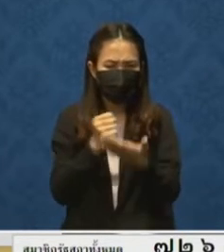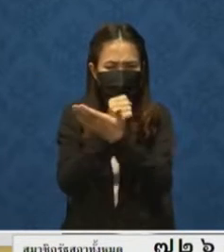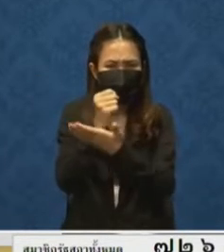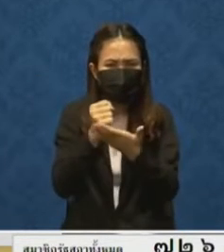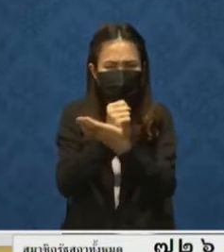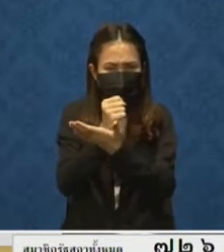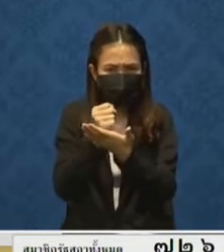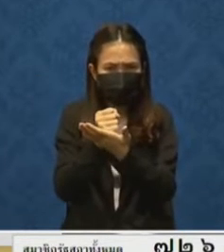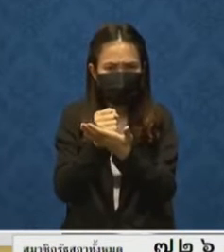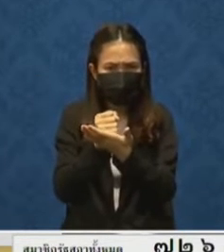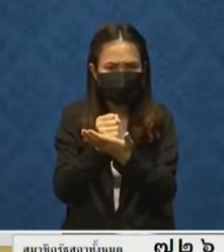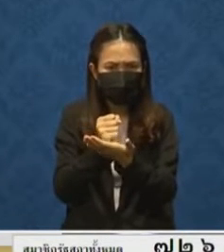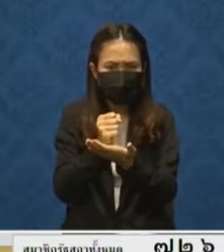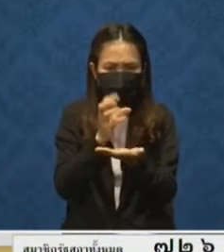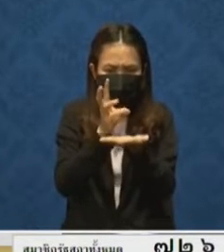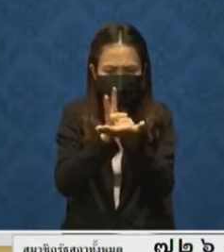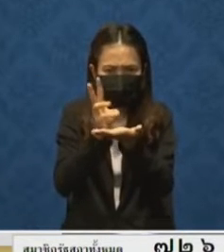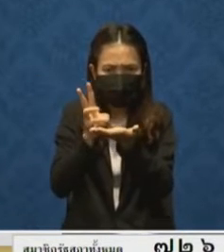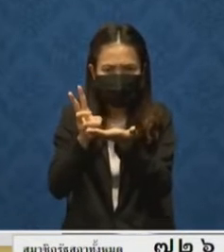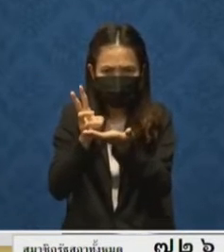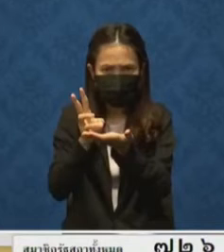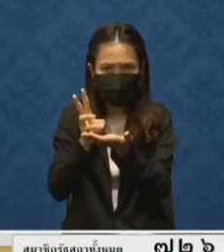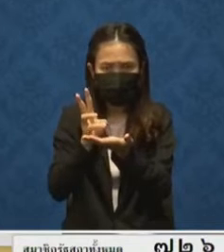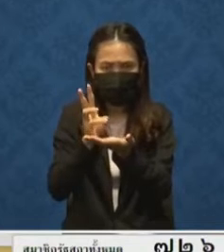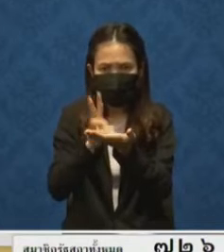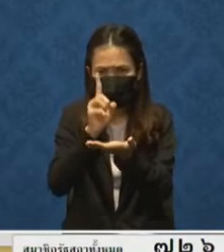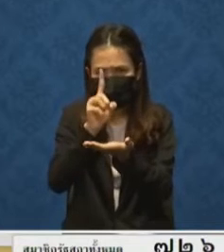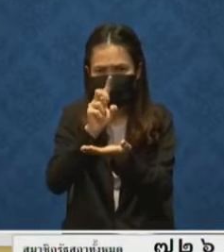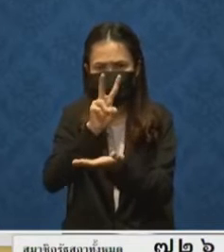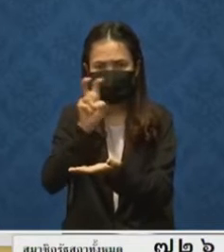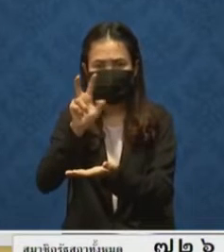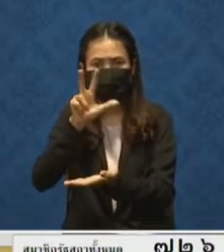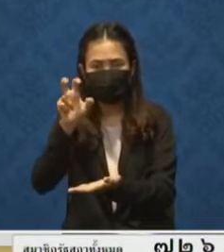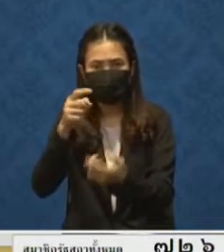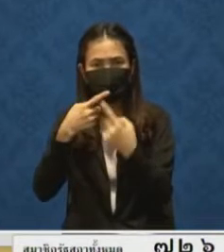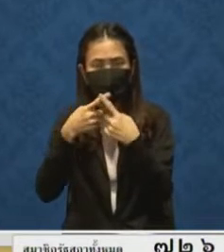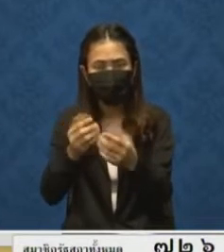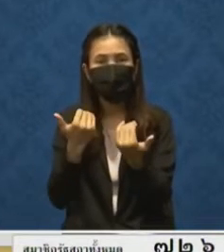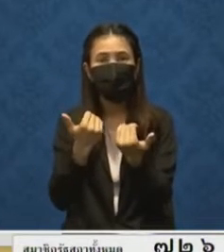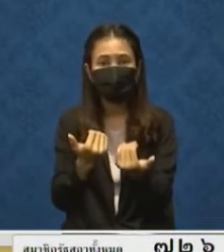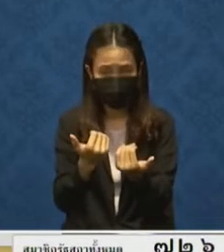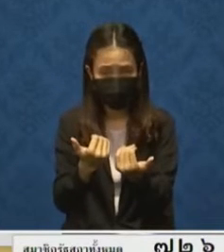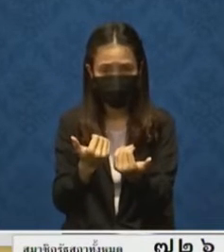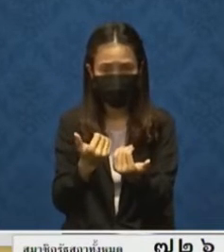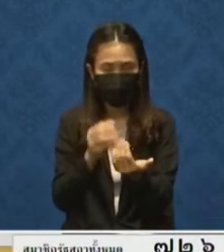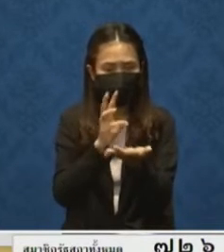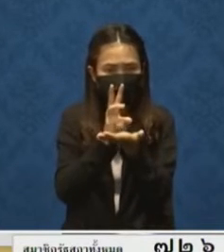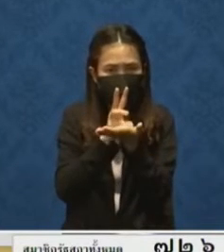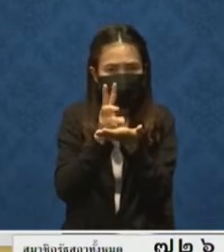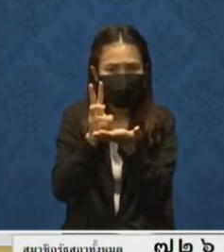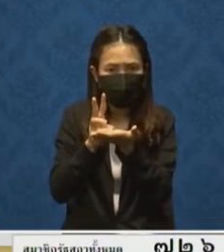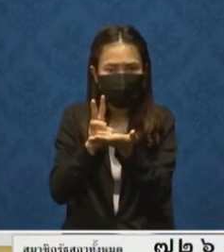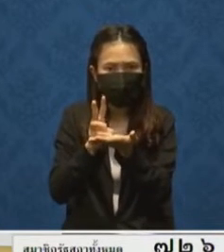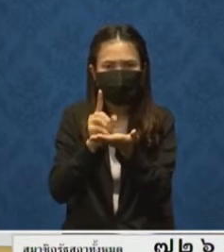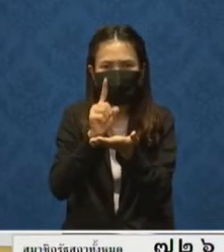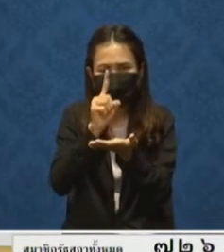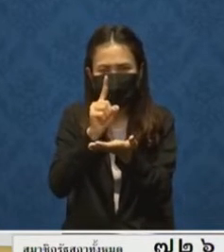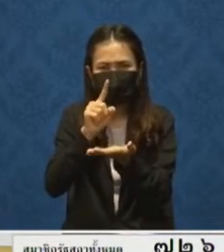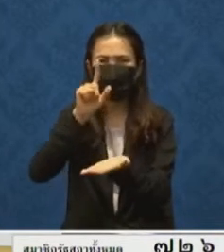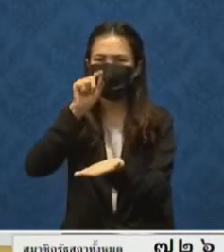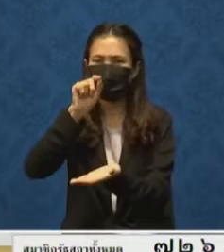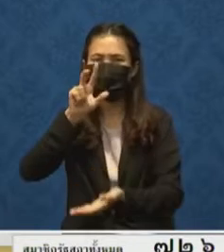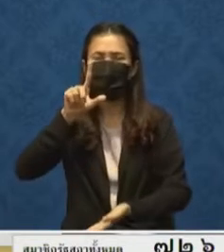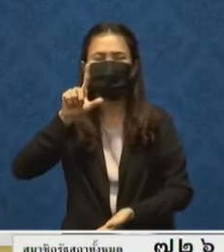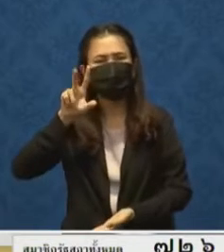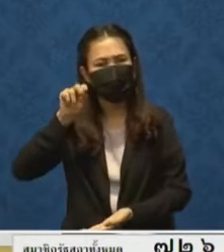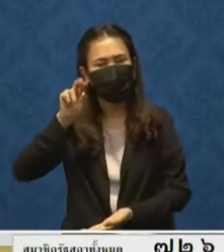ะ 2-300 บาทเดียวนี้ยาศศศศศศนะ เม็ดละ 25-30 บ